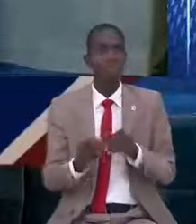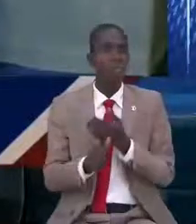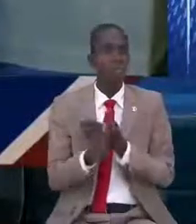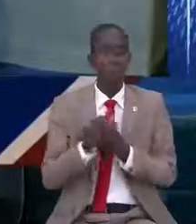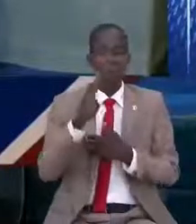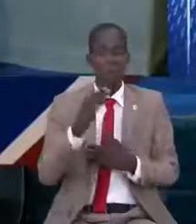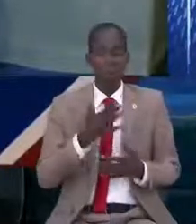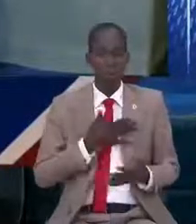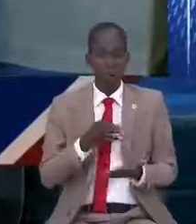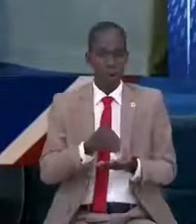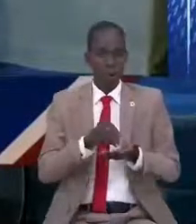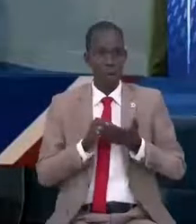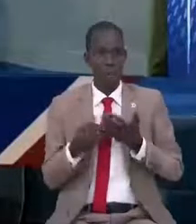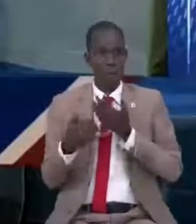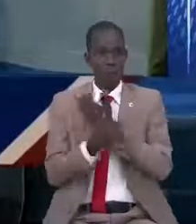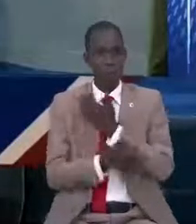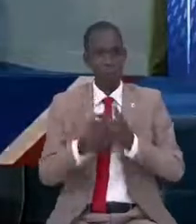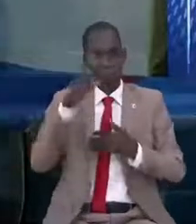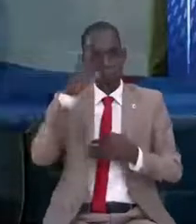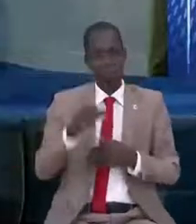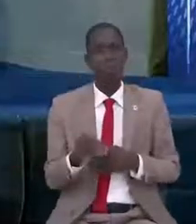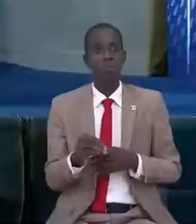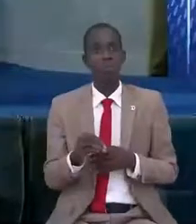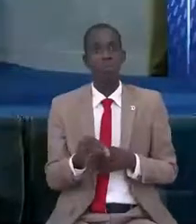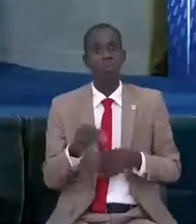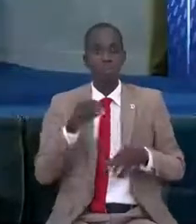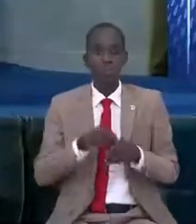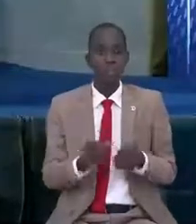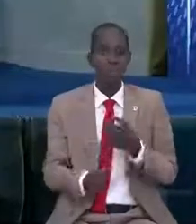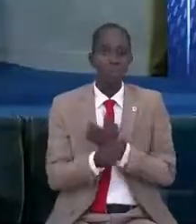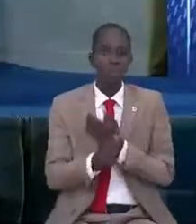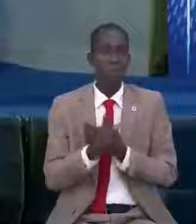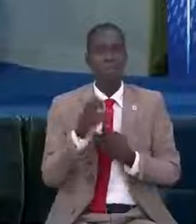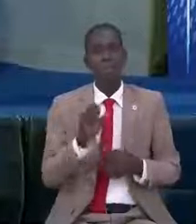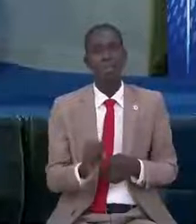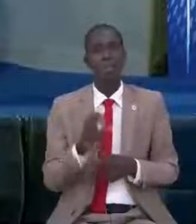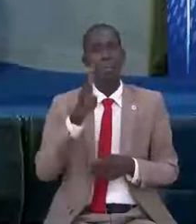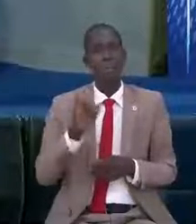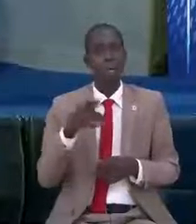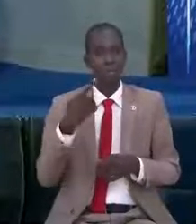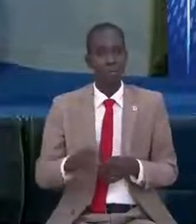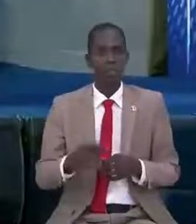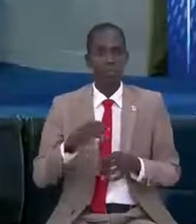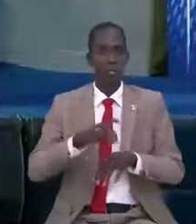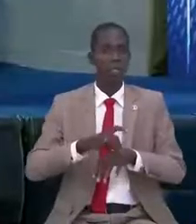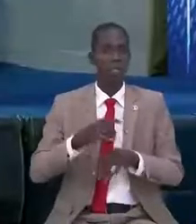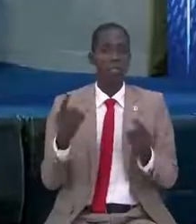ceux de ma nation, des Juifs comme lui, en péril de la part des